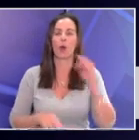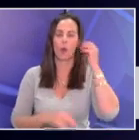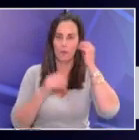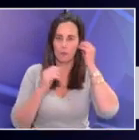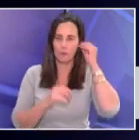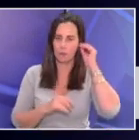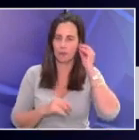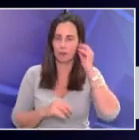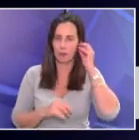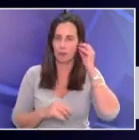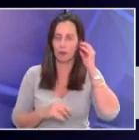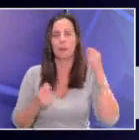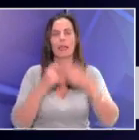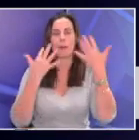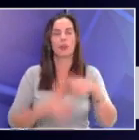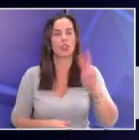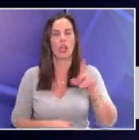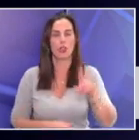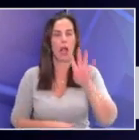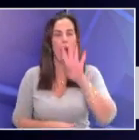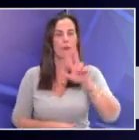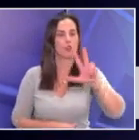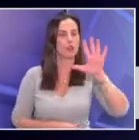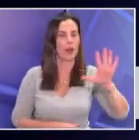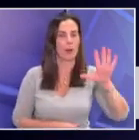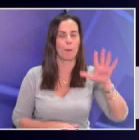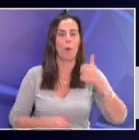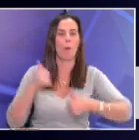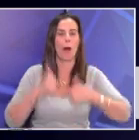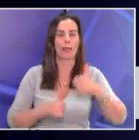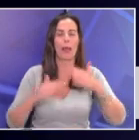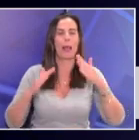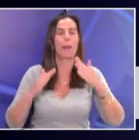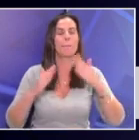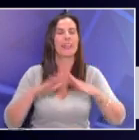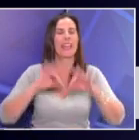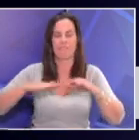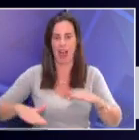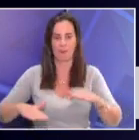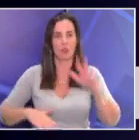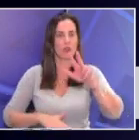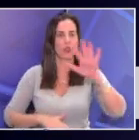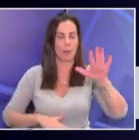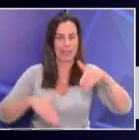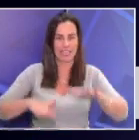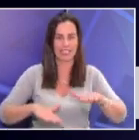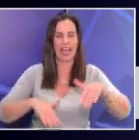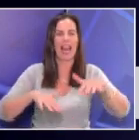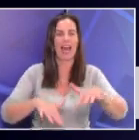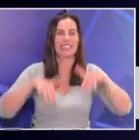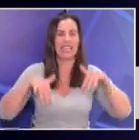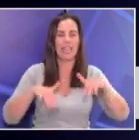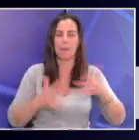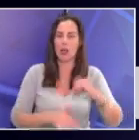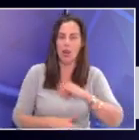היום. כמה הולכים להיבחר? מבחינת מספרים, יש לנו 435 מועמדים לבית הנבחרים, 35 כיסאות לסנאט.